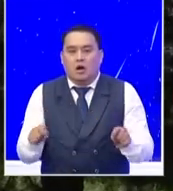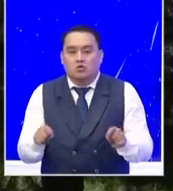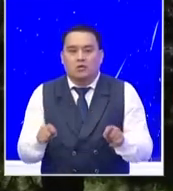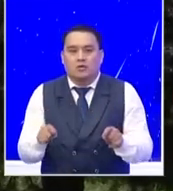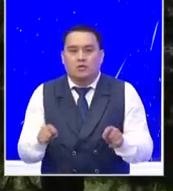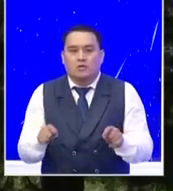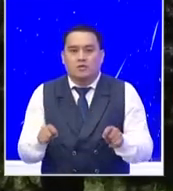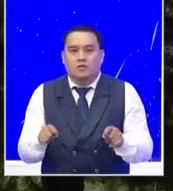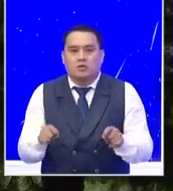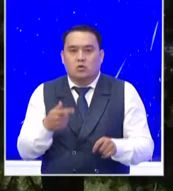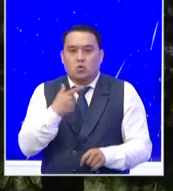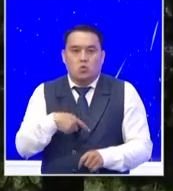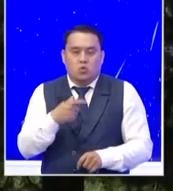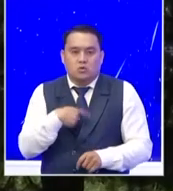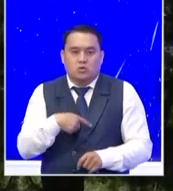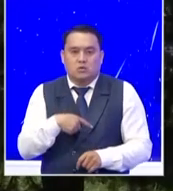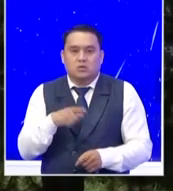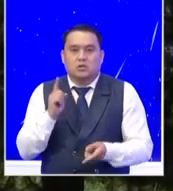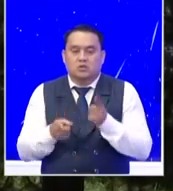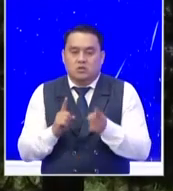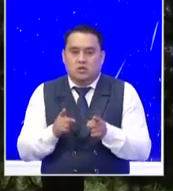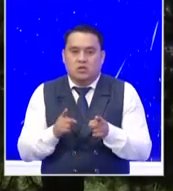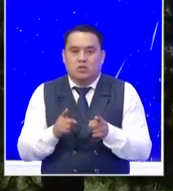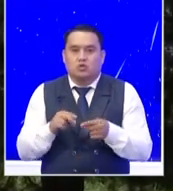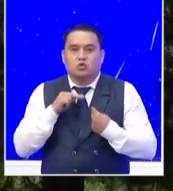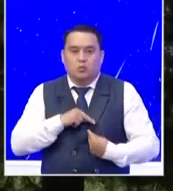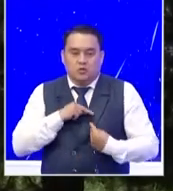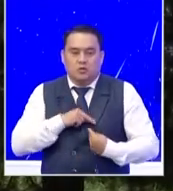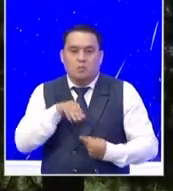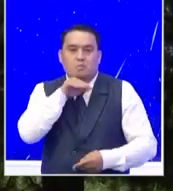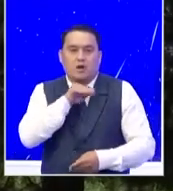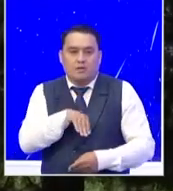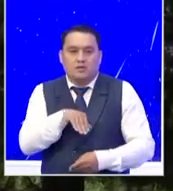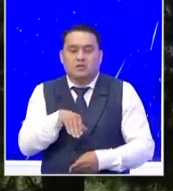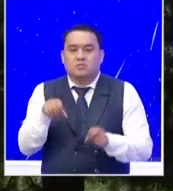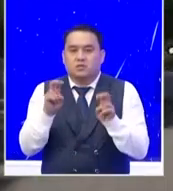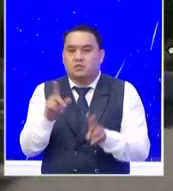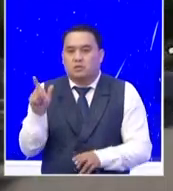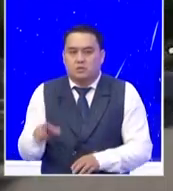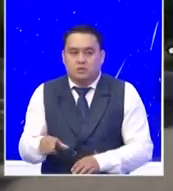болған өзінің нағыз жұмысының кәсіби маманы.